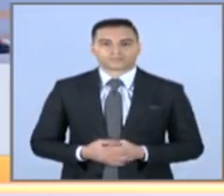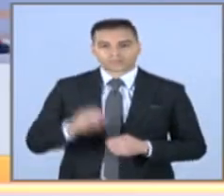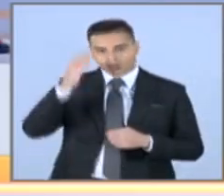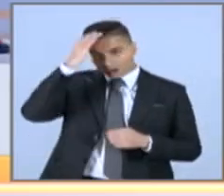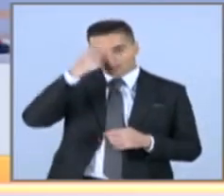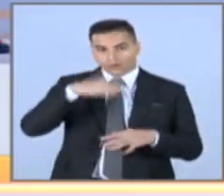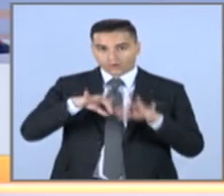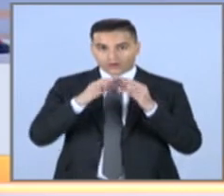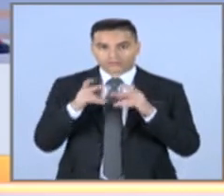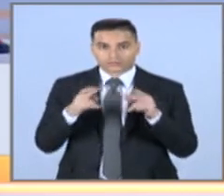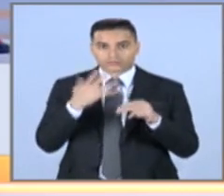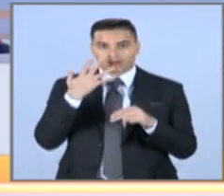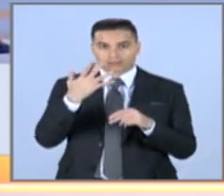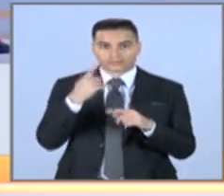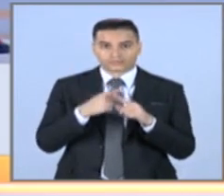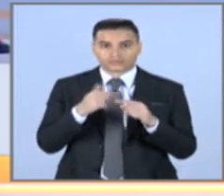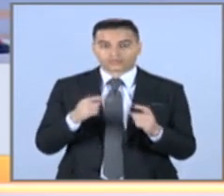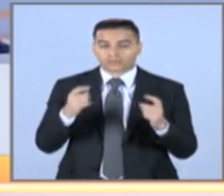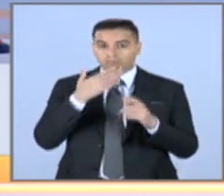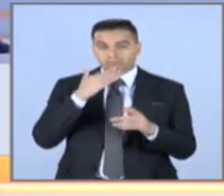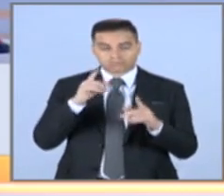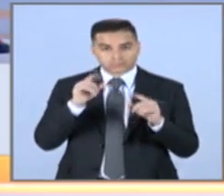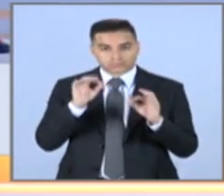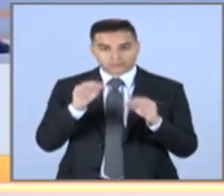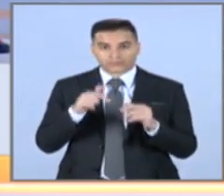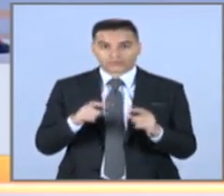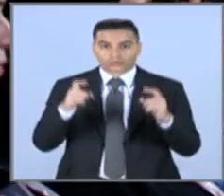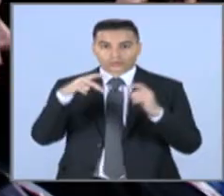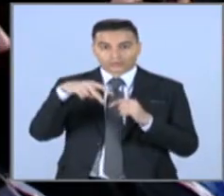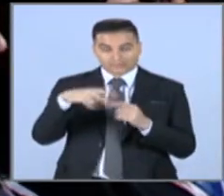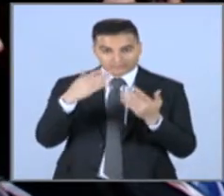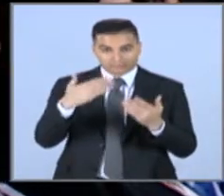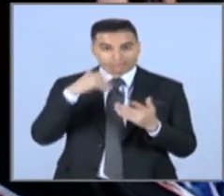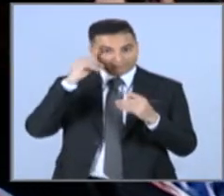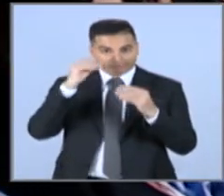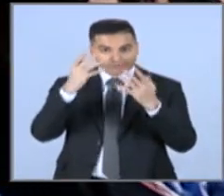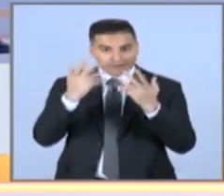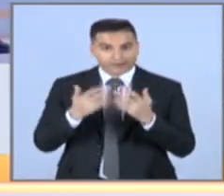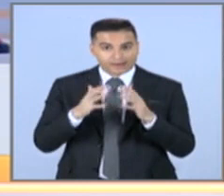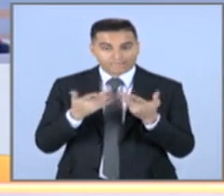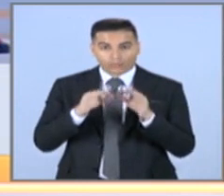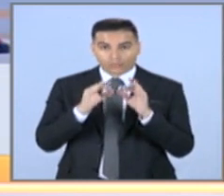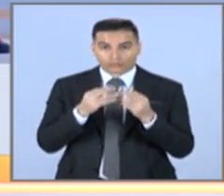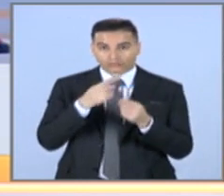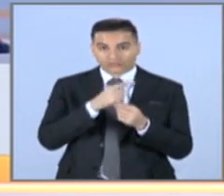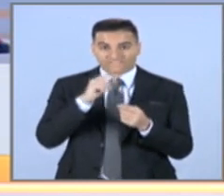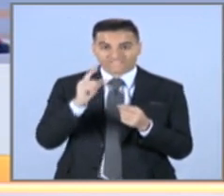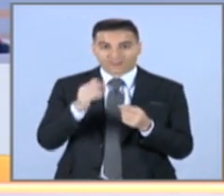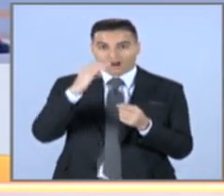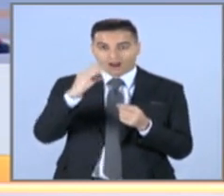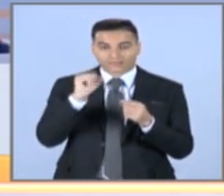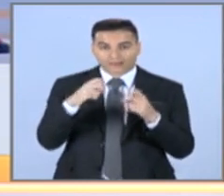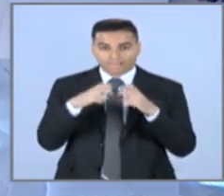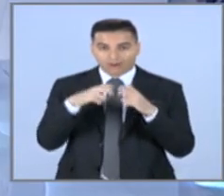عبقرة العائلات الموسم الخامس ومباراة رائعة في دور الثمانية، وهفكركم بالنتيجة. عائلة فراج